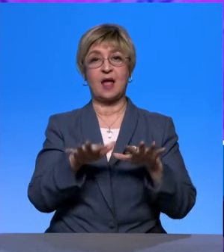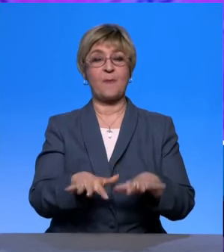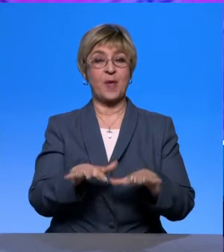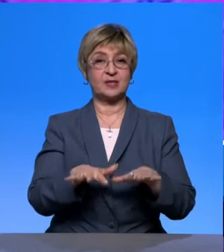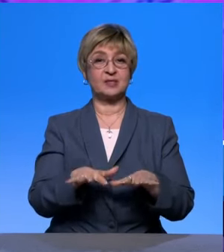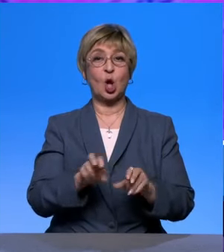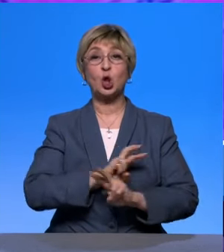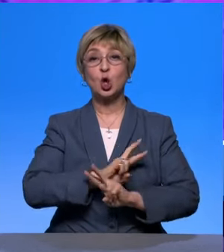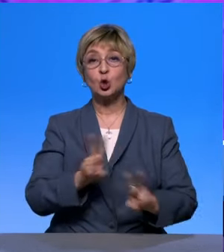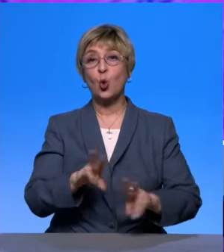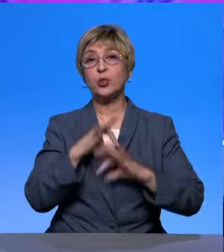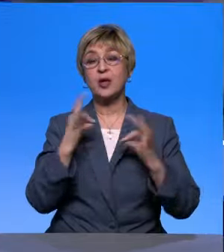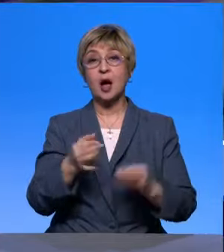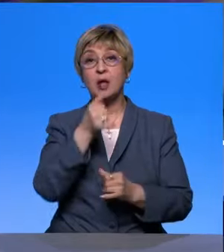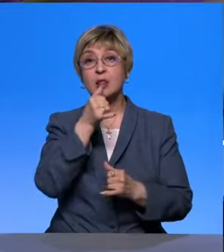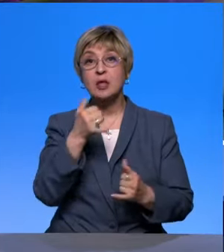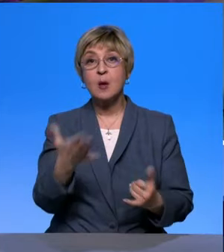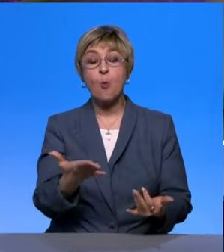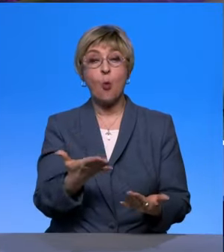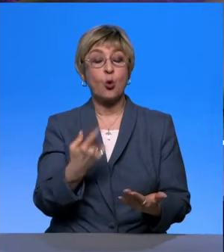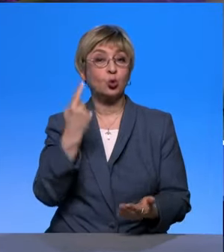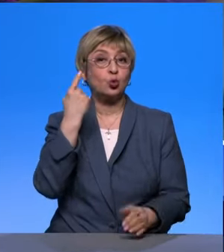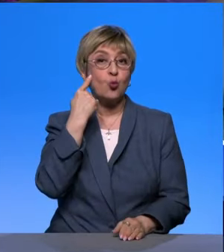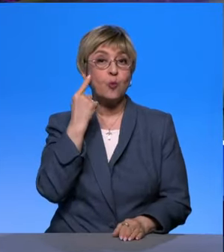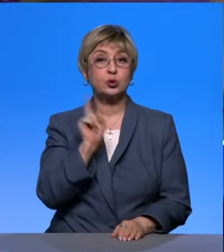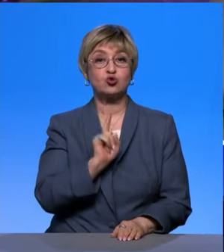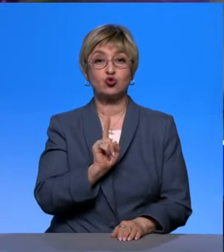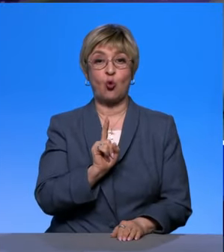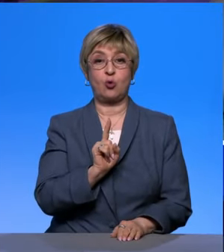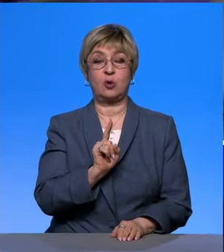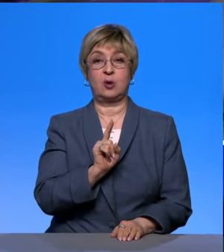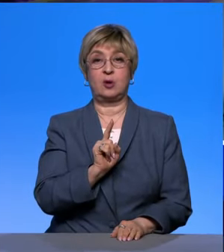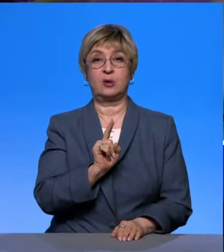никто никогда не мог предвидеть, что